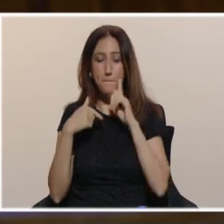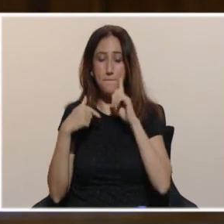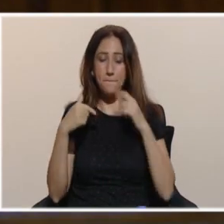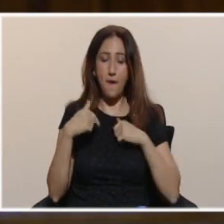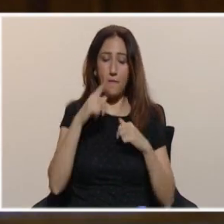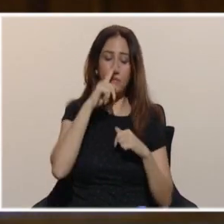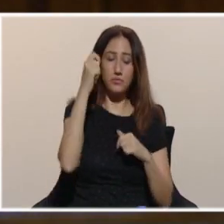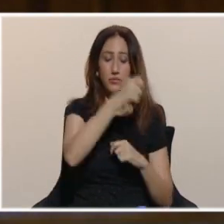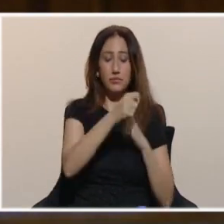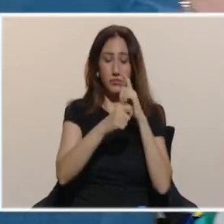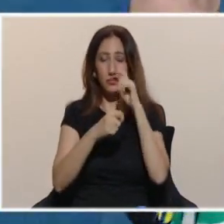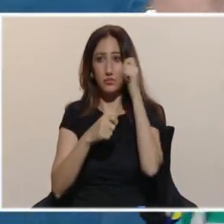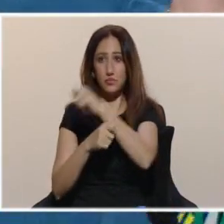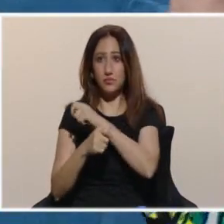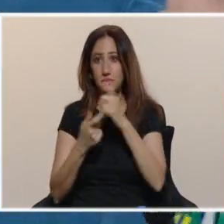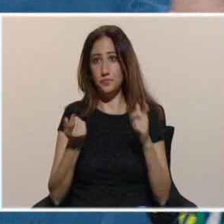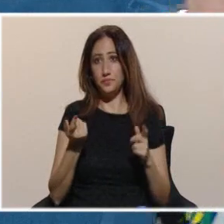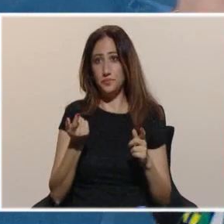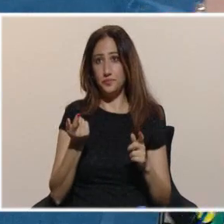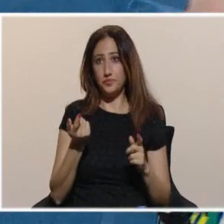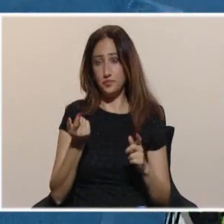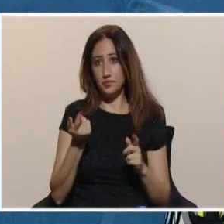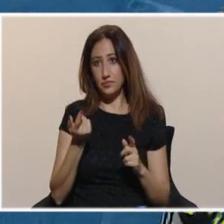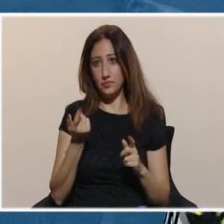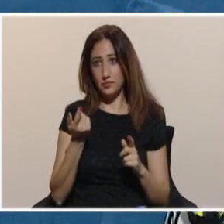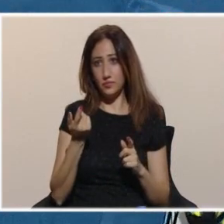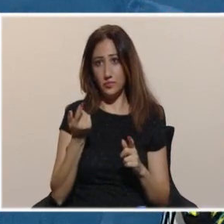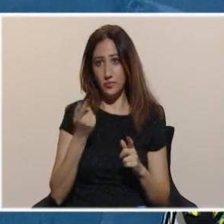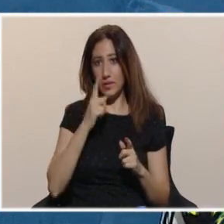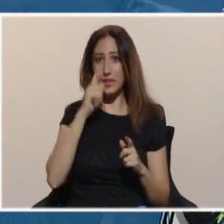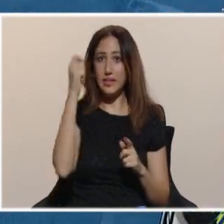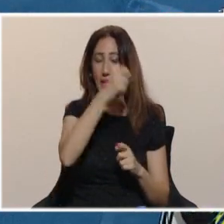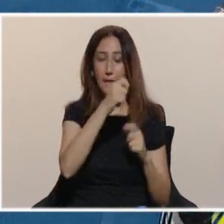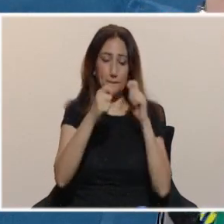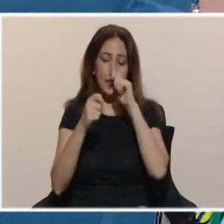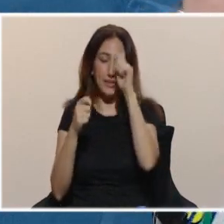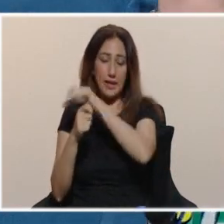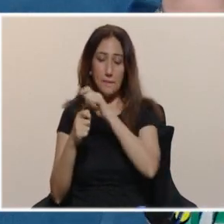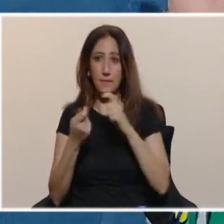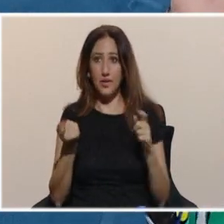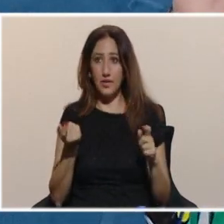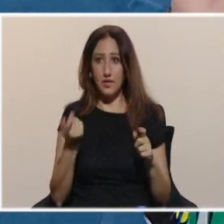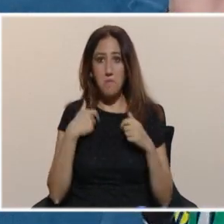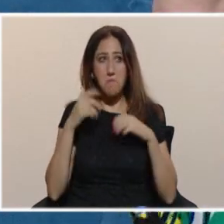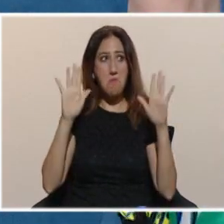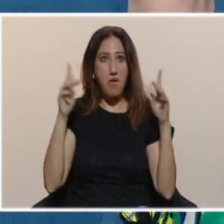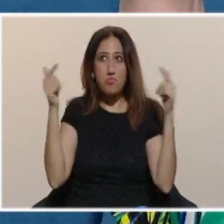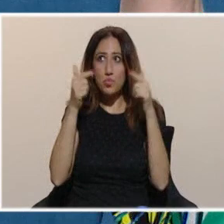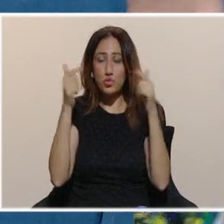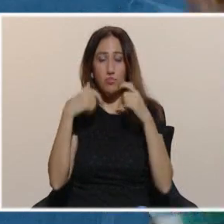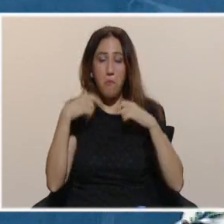الأولاد. بينا يعني. انت فاهم يعني؟ ما اعرفش يعني.